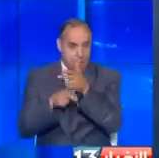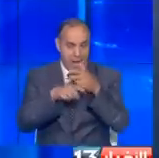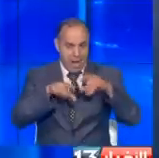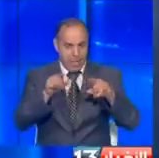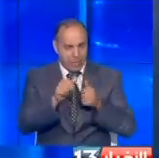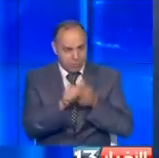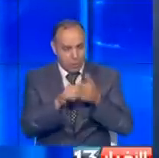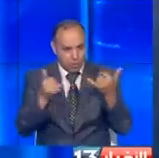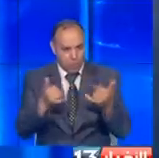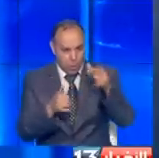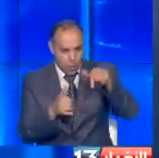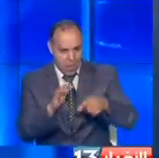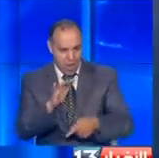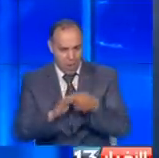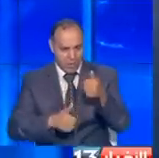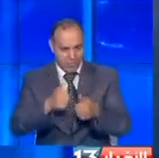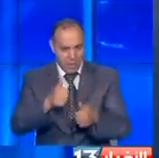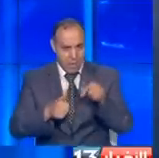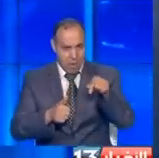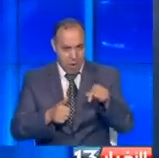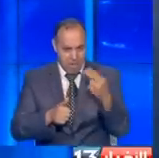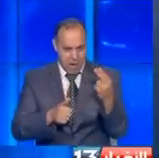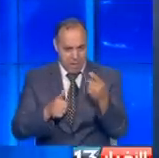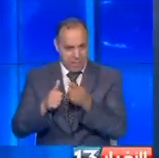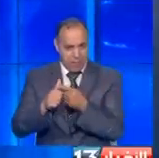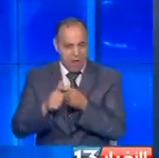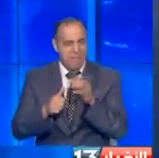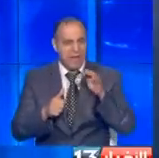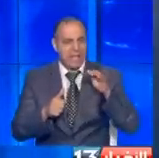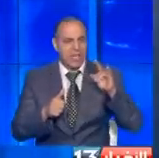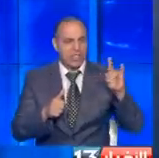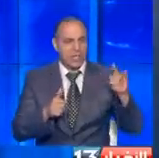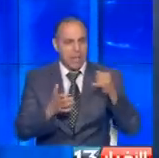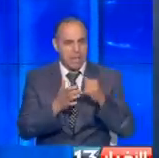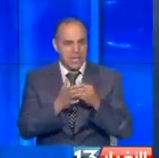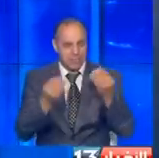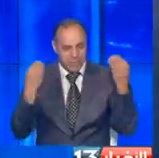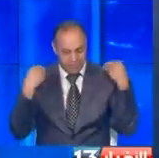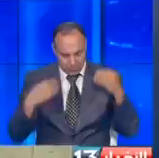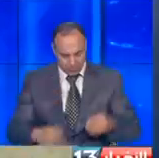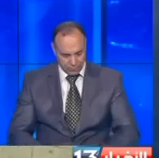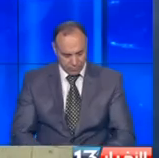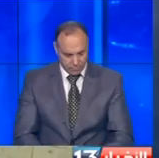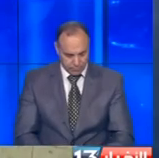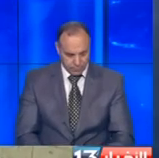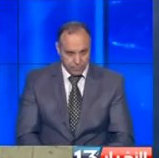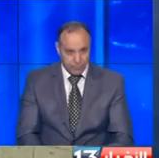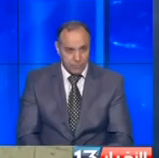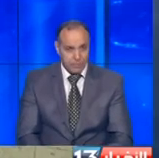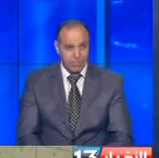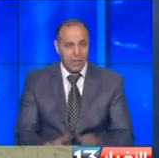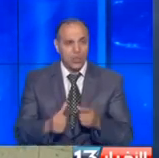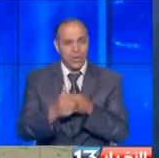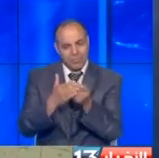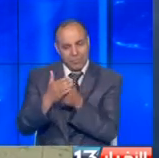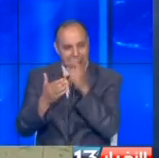الأخبار واكبت أجواء اليوم الأول من الاختبارات في المعهد الثانوي فرحات حشاد بمدينة بنزرت. بمادتي